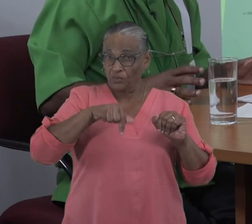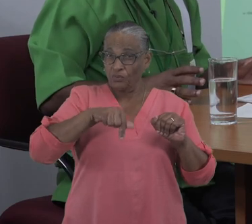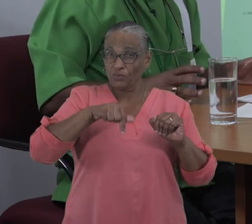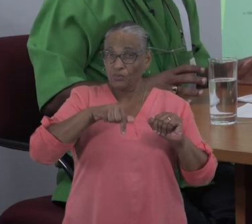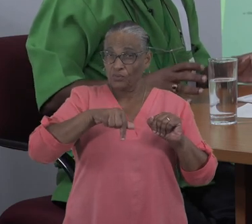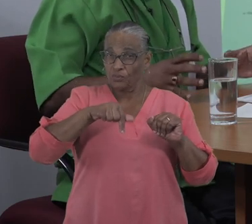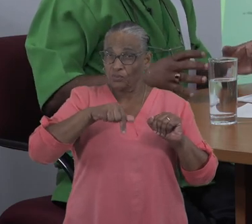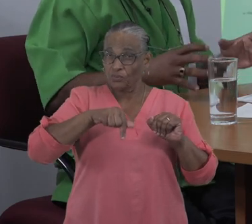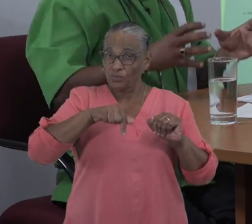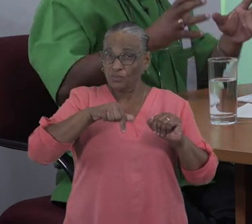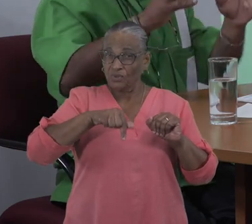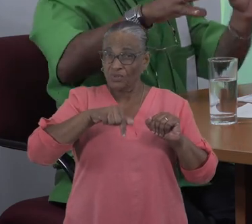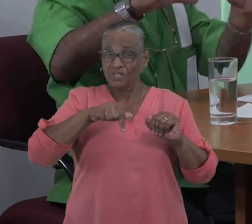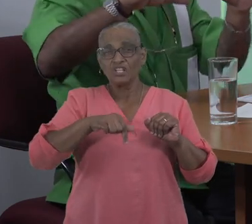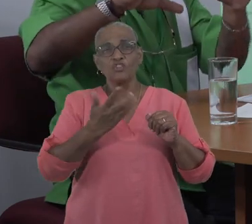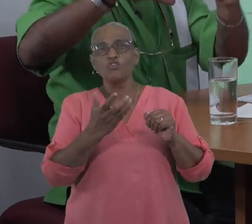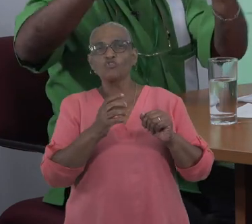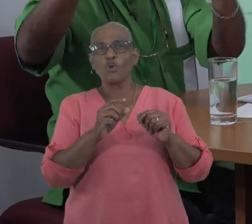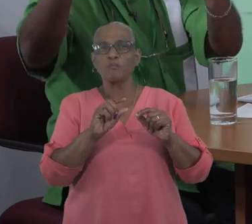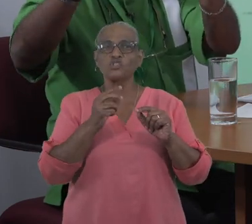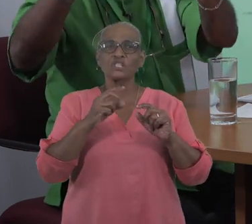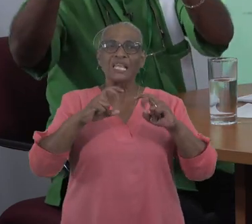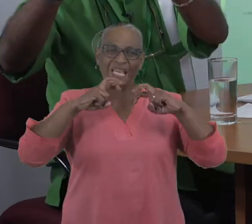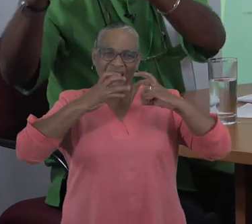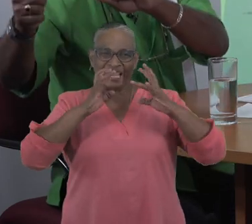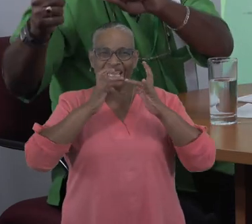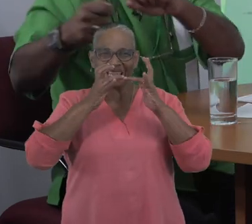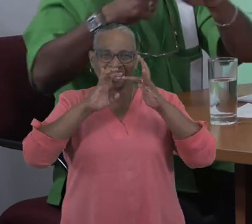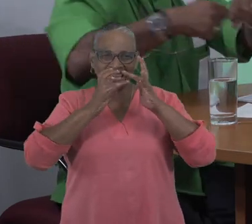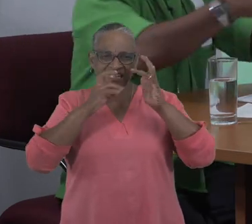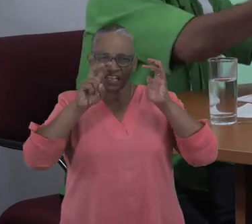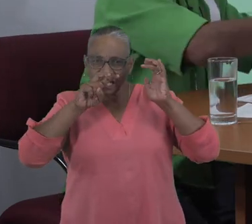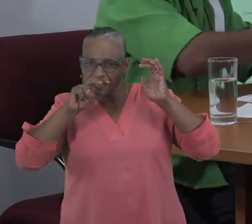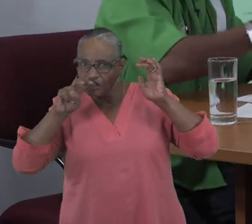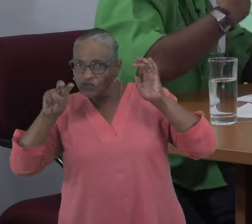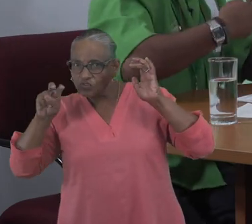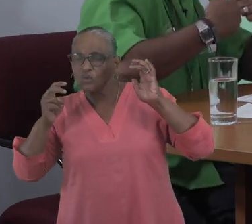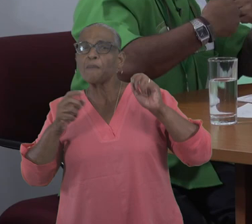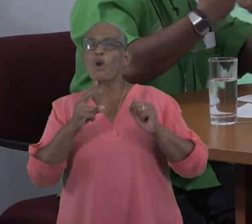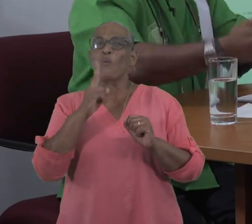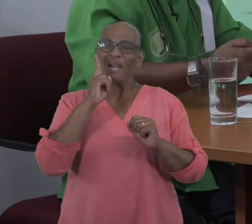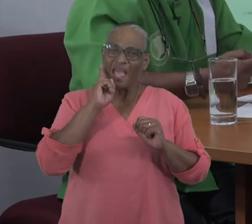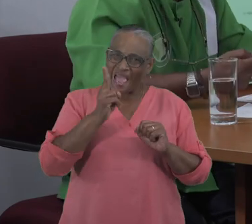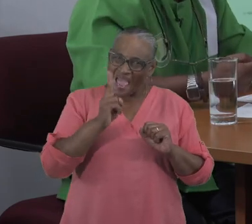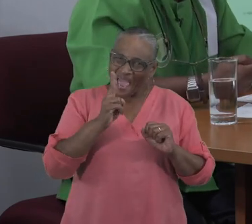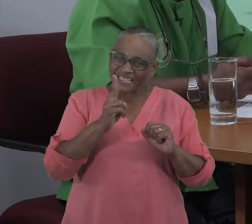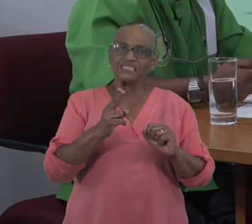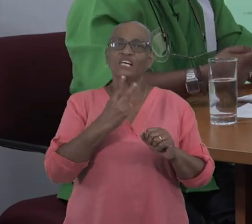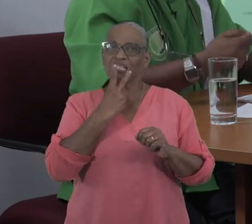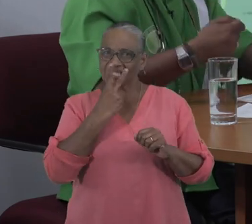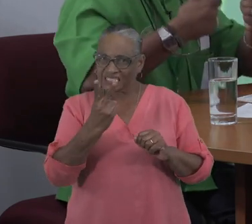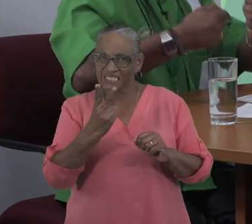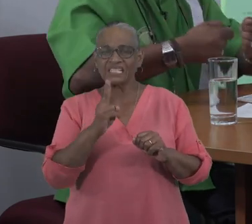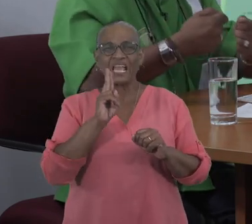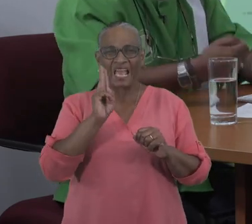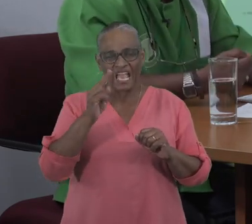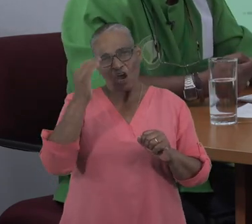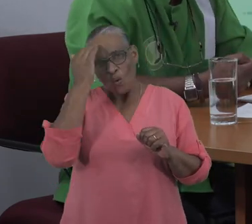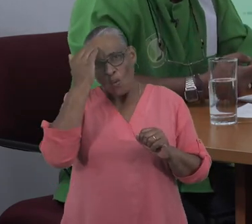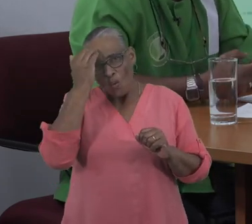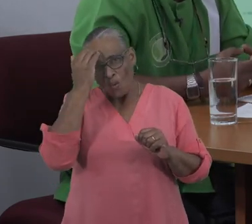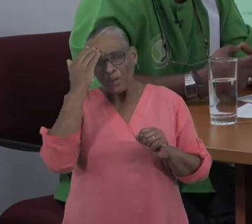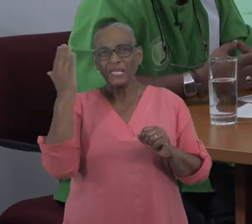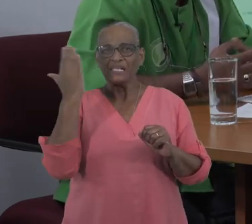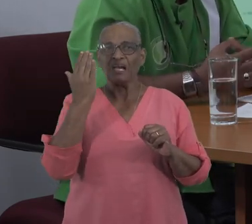ja. Hoe nog een one site, one Google, en zo, maar dat we takken zo. We willen evidence hebben. En er worden studies